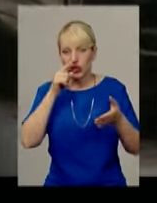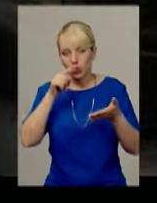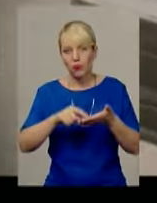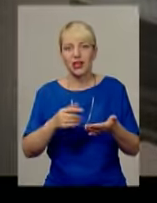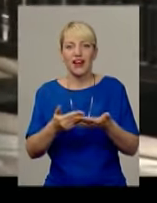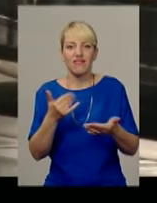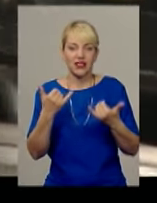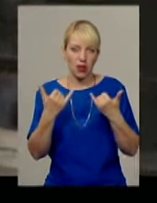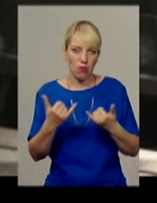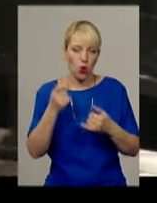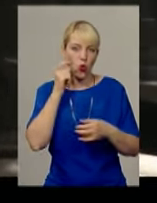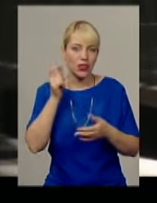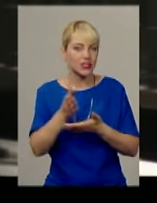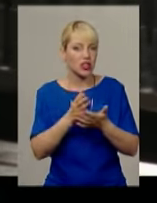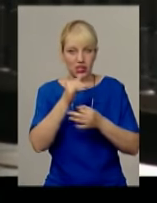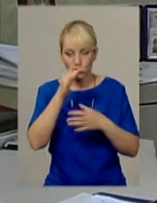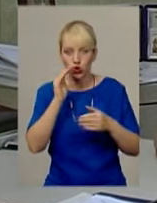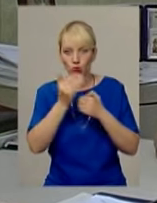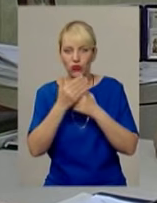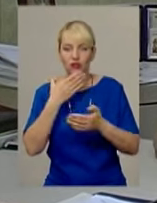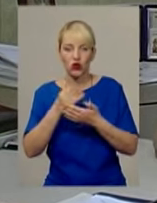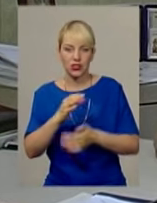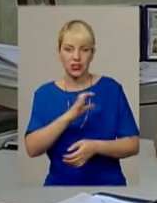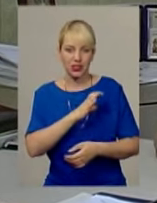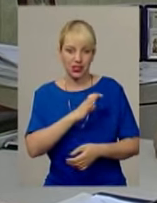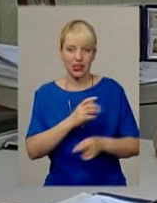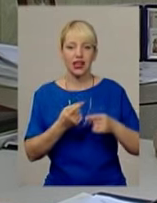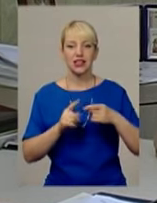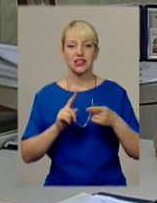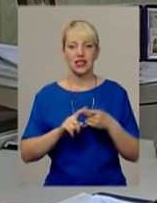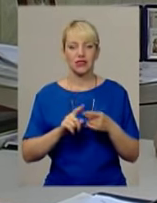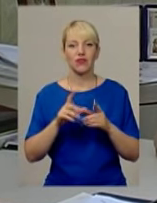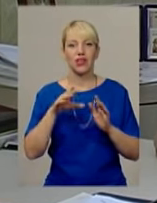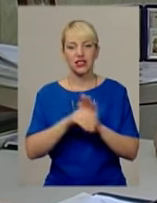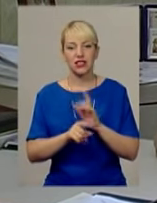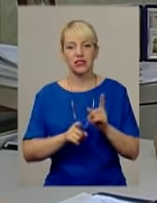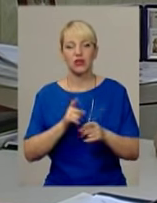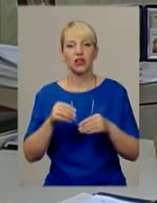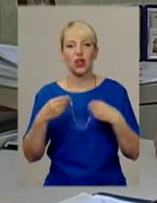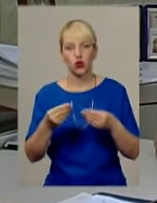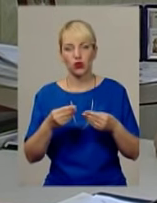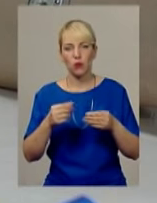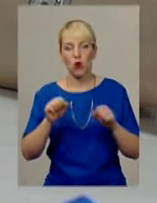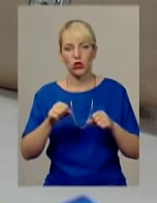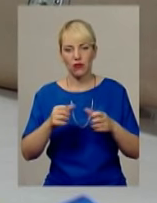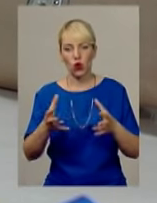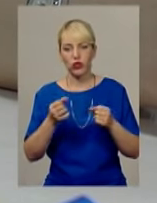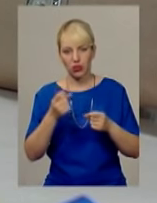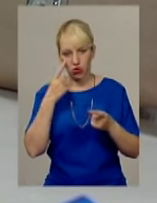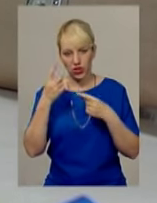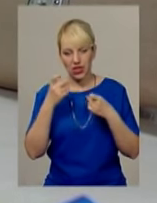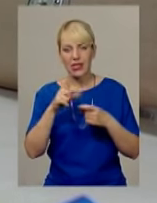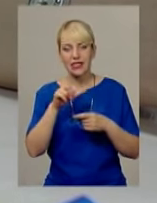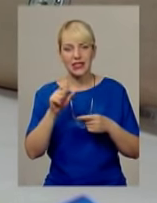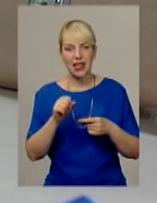українські чиновники не зможуть приховувати свої статки. Зараз це внесені зміни надають можливість отримати інформацію за суб'єктом.